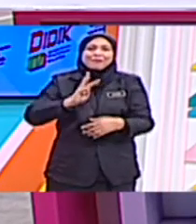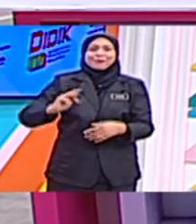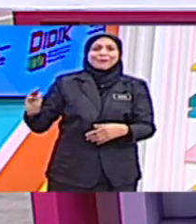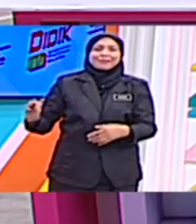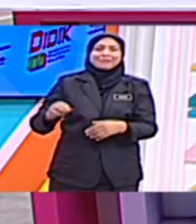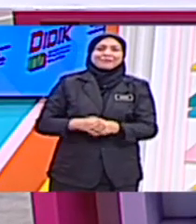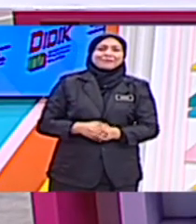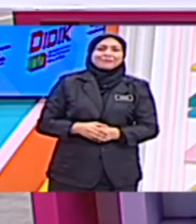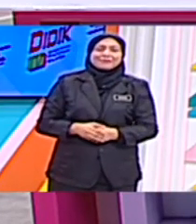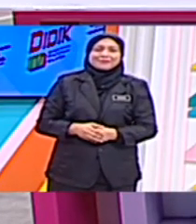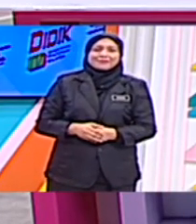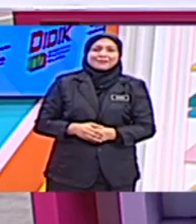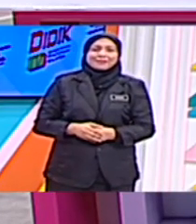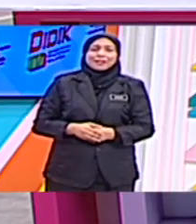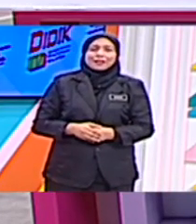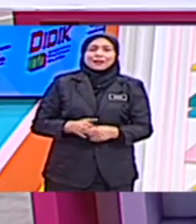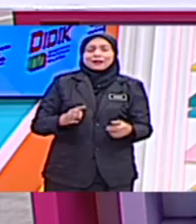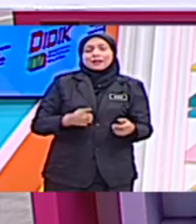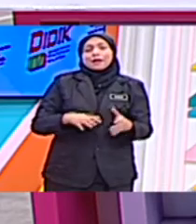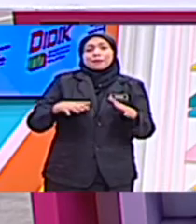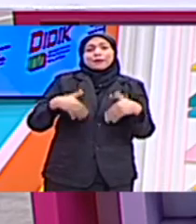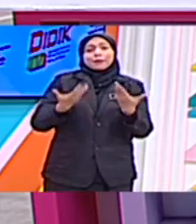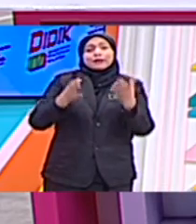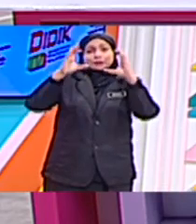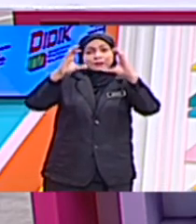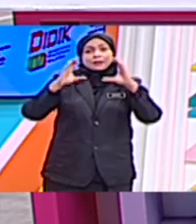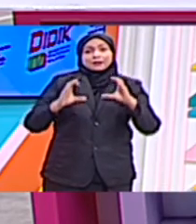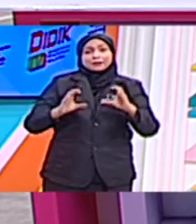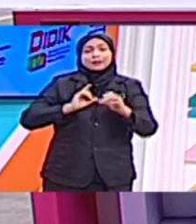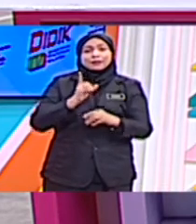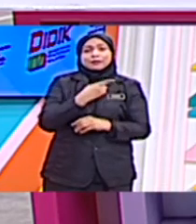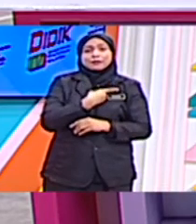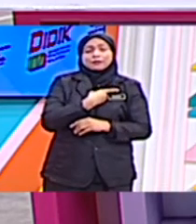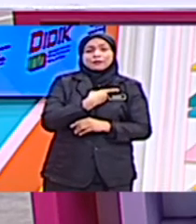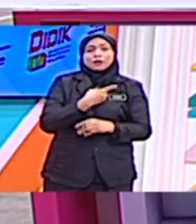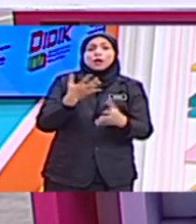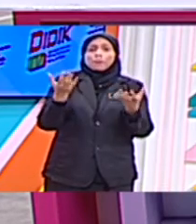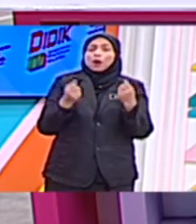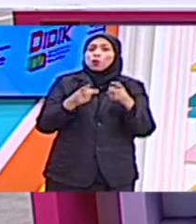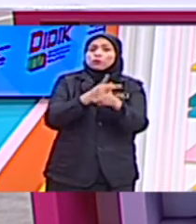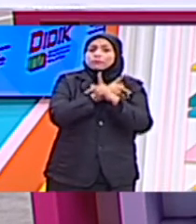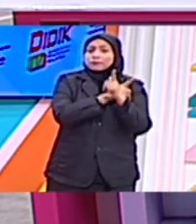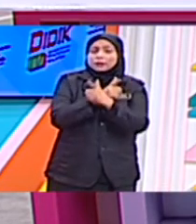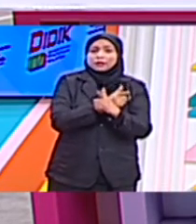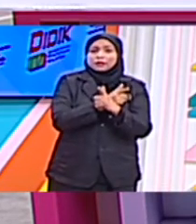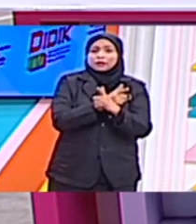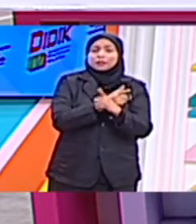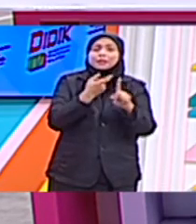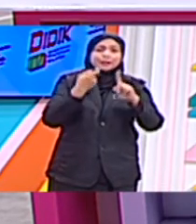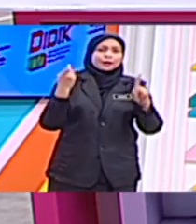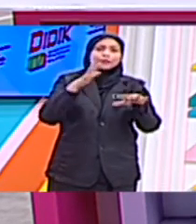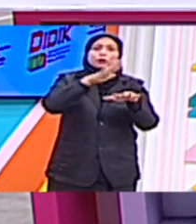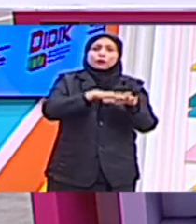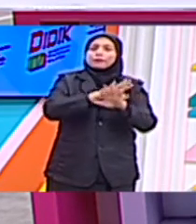Okey, seterusnya cikgu. Okey, seterusnya, bagaimana cara kita nak melindungi anggota seksual kita ini daripada sentuhan